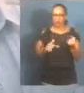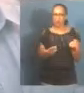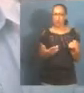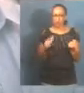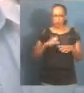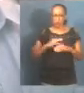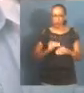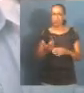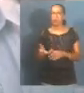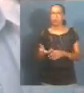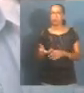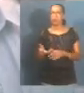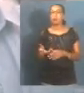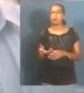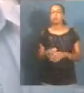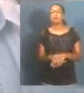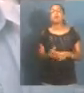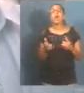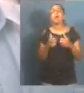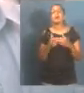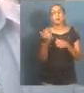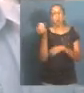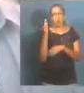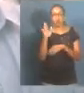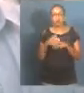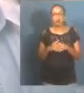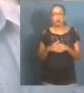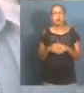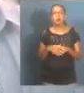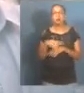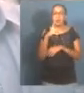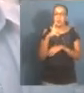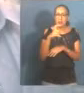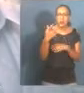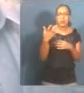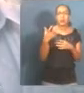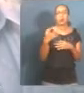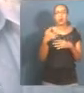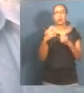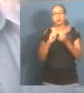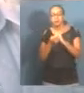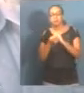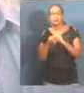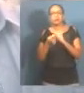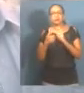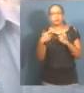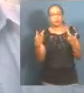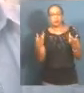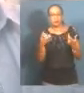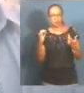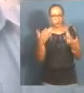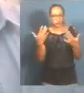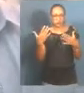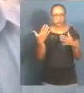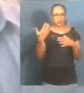l'exercer. Je prends notre exemple. Eau et assainissement. C'est déjà transféré dans la